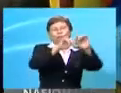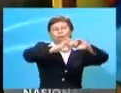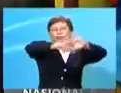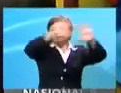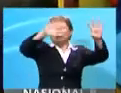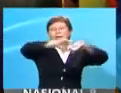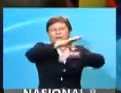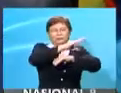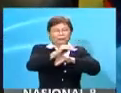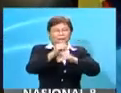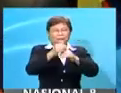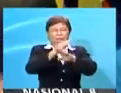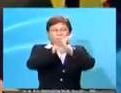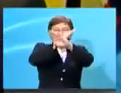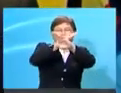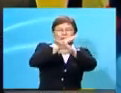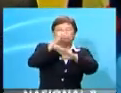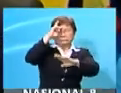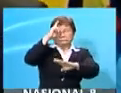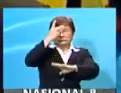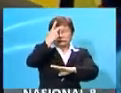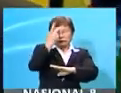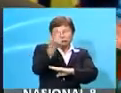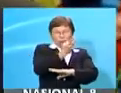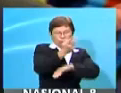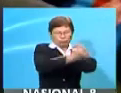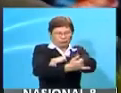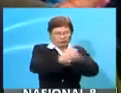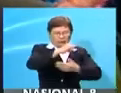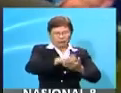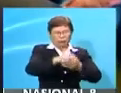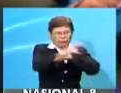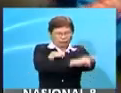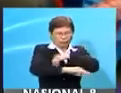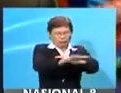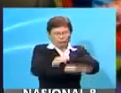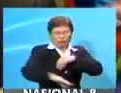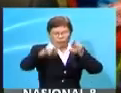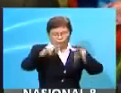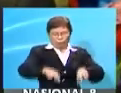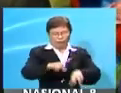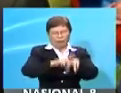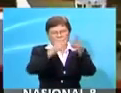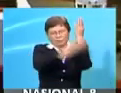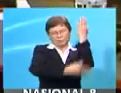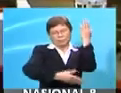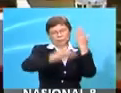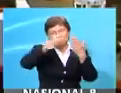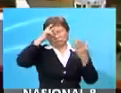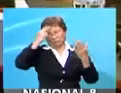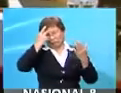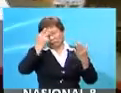jelas dan mengelak tanggapan salah mengenai kedua-dua negeri itu dalam kalangan rakyat di